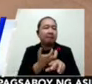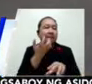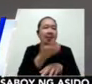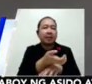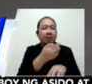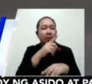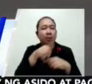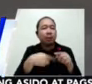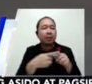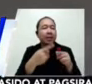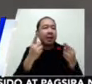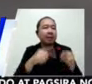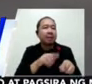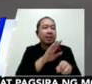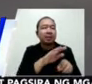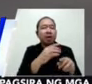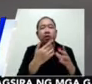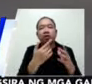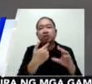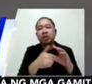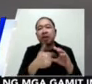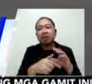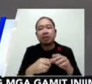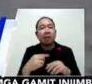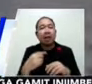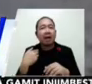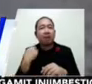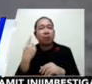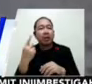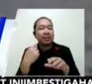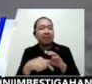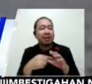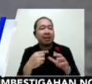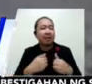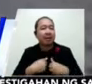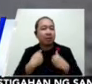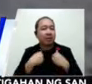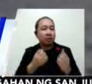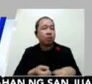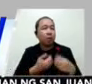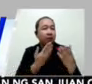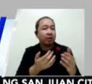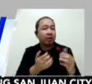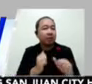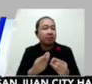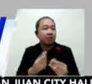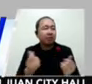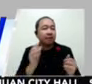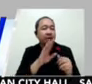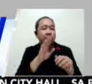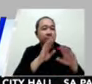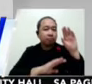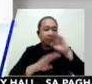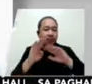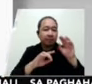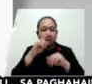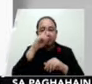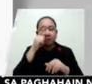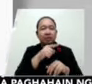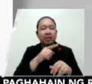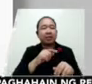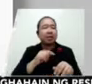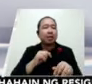wallet. May isang email address na inalok sa kanya ng mga kakilala na kaya raw lumutas ng kanyang problema dahil empleyado daw ito ng